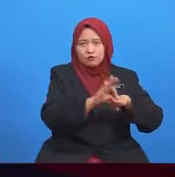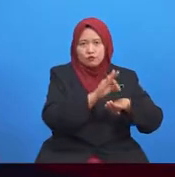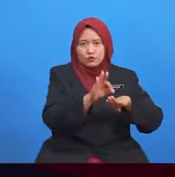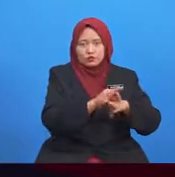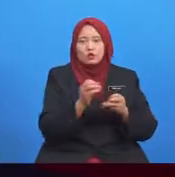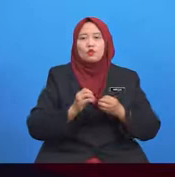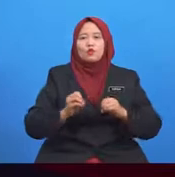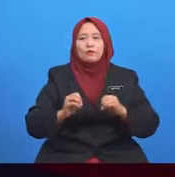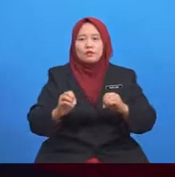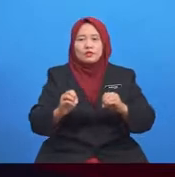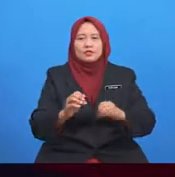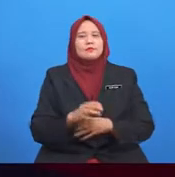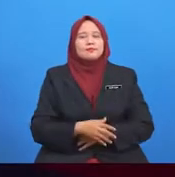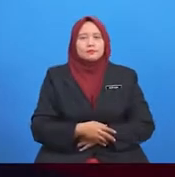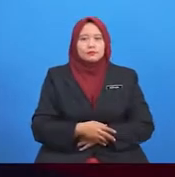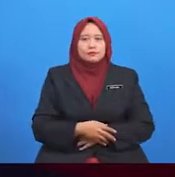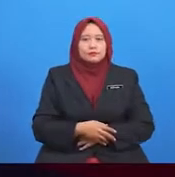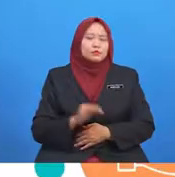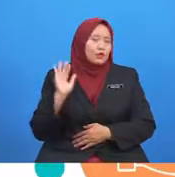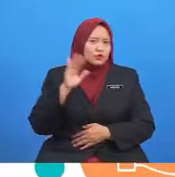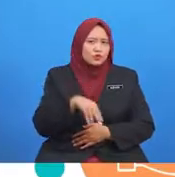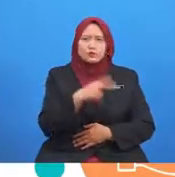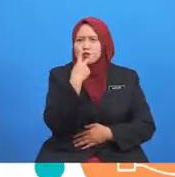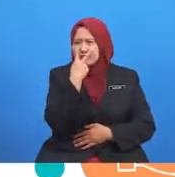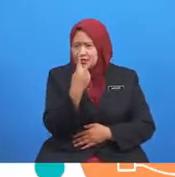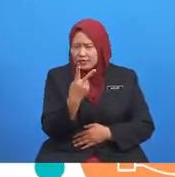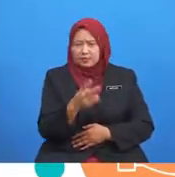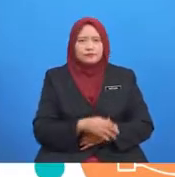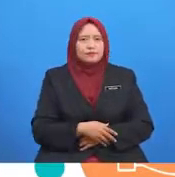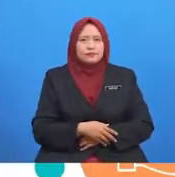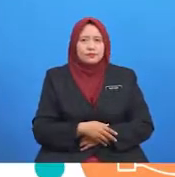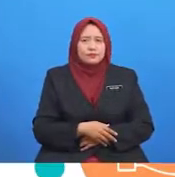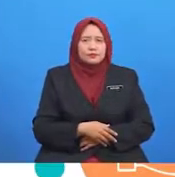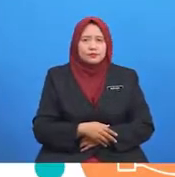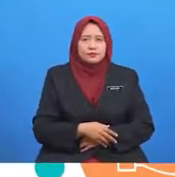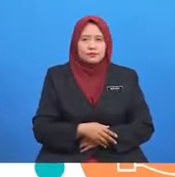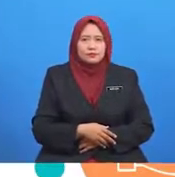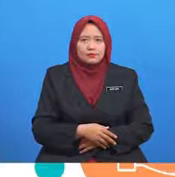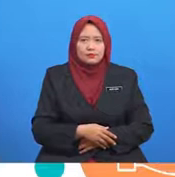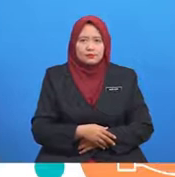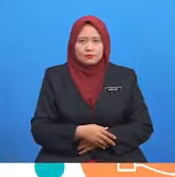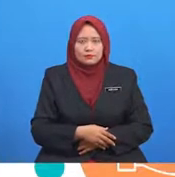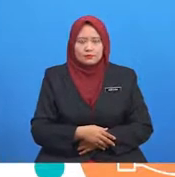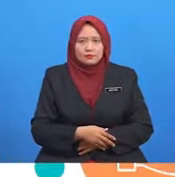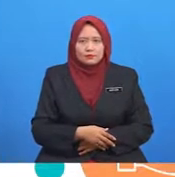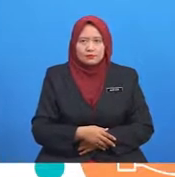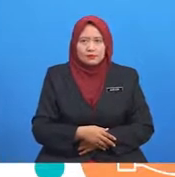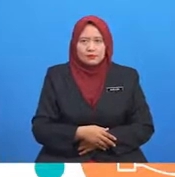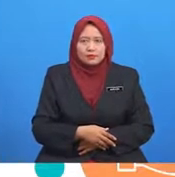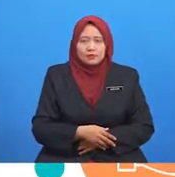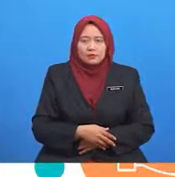Mari kita lihat dengan lebih terperinci lagi 4 aspek yang telah cikgu sebutkan tadi.